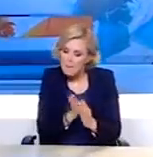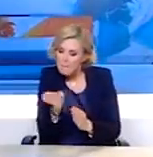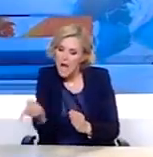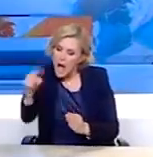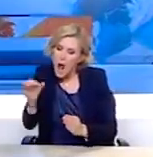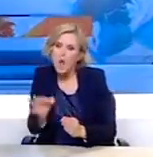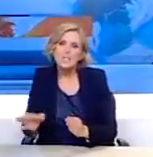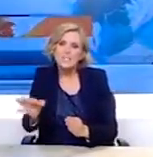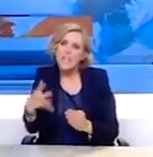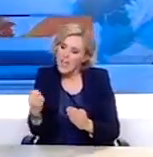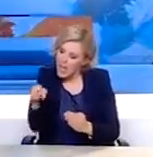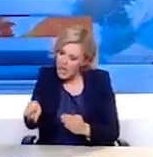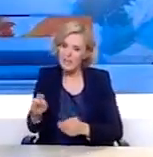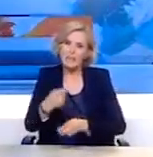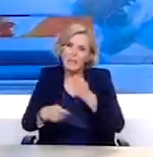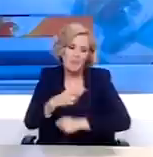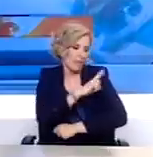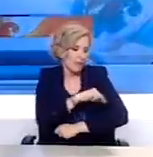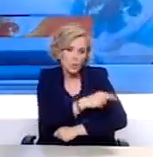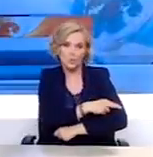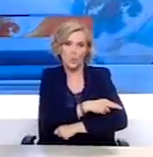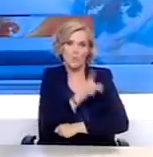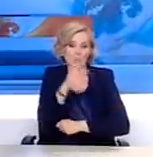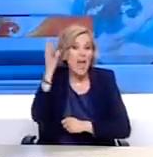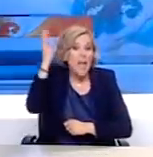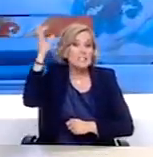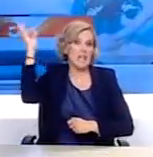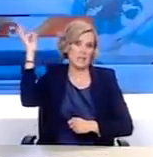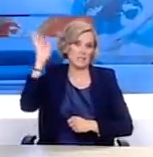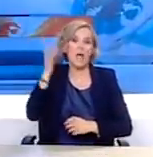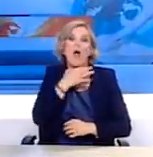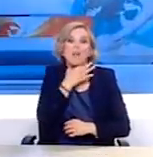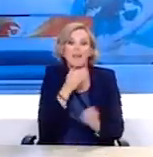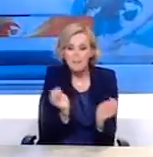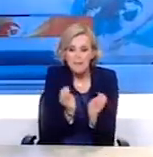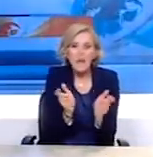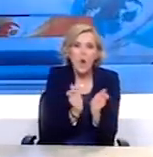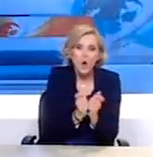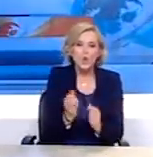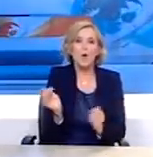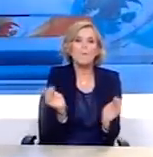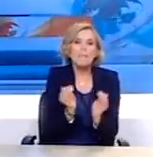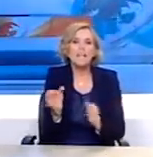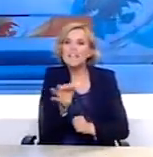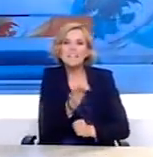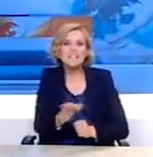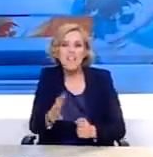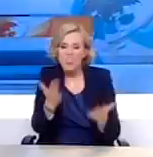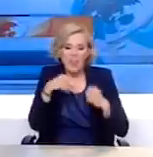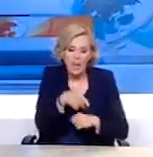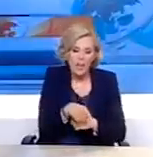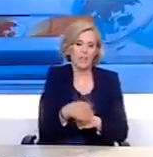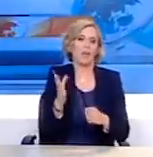που καλύπτονται αποκλειστικά από τις περιπτώσεις κατ' εξαίρεση μετακίνησης Β1, Β2 και Β3.